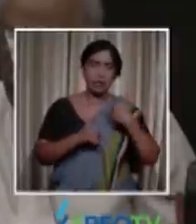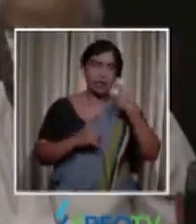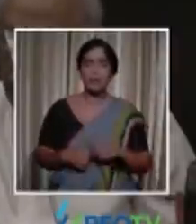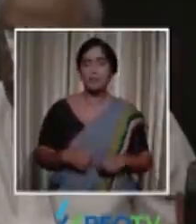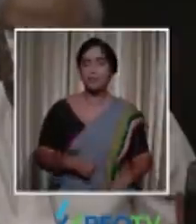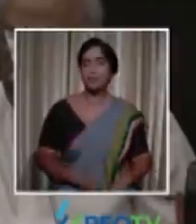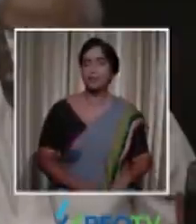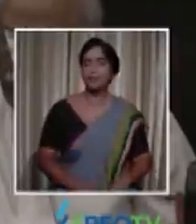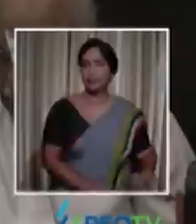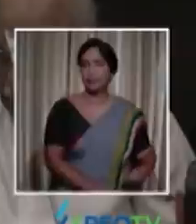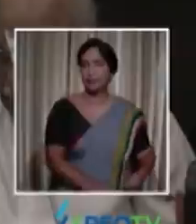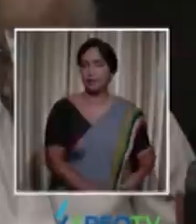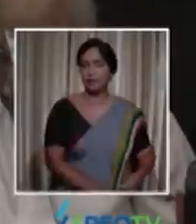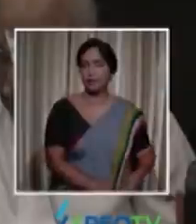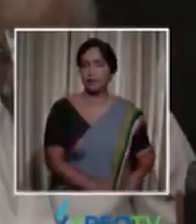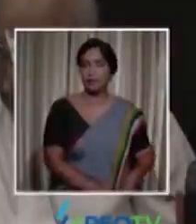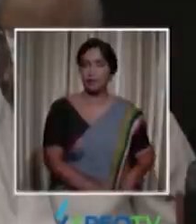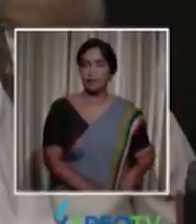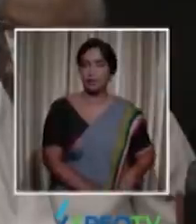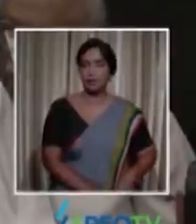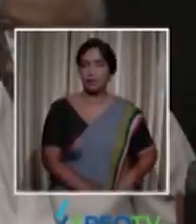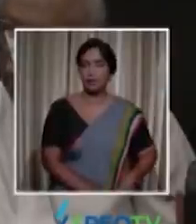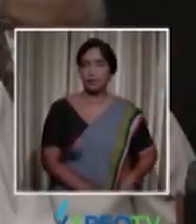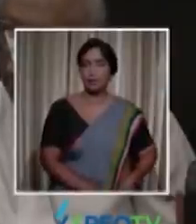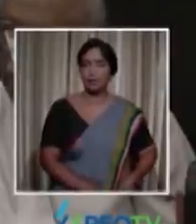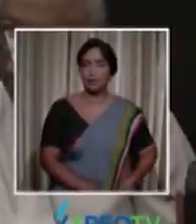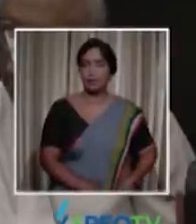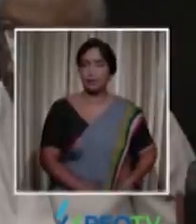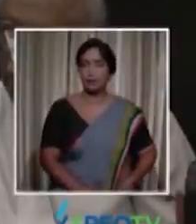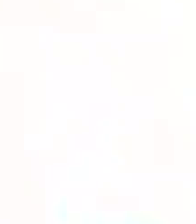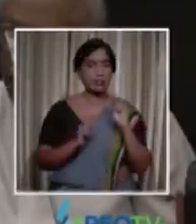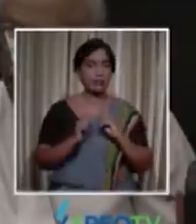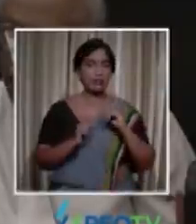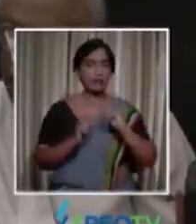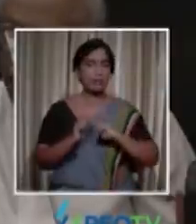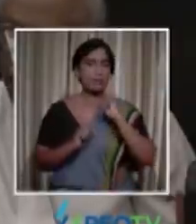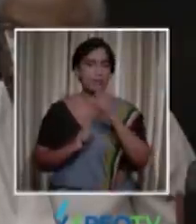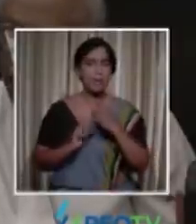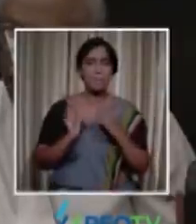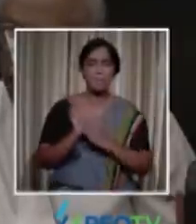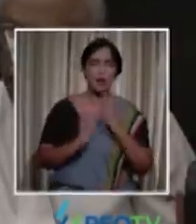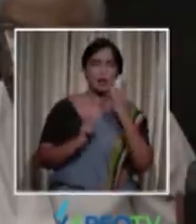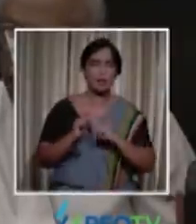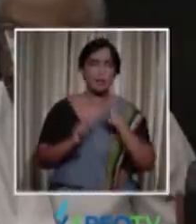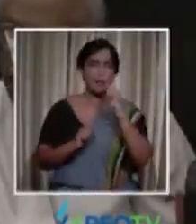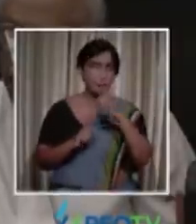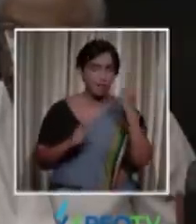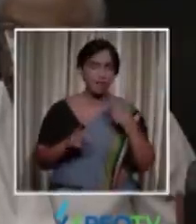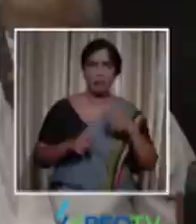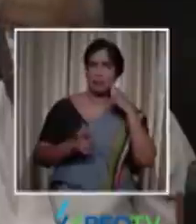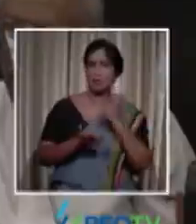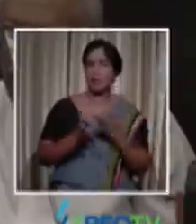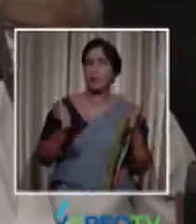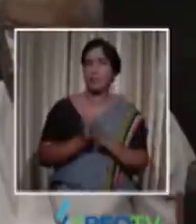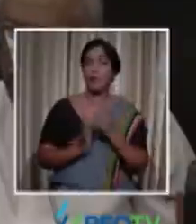යොදවන්න කියලා විශේෂයෙන්ම ආසියානු සංවර්ධන බැංකුවෙන් ඒ වගේ මුදලක් දෙන්න තියෙනවා මිලියන 3ක් ගෙවන්න බැරි වුණේ නිසා හිර වෙලා තියෙන ඒවට